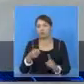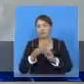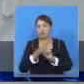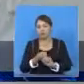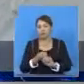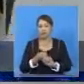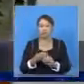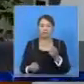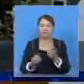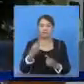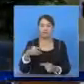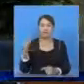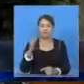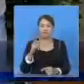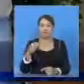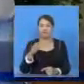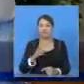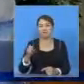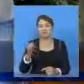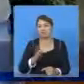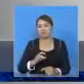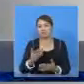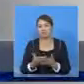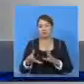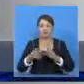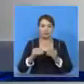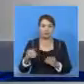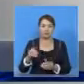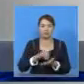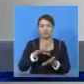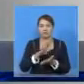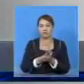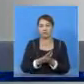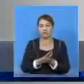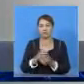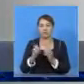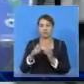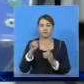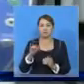носителю инфекции обнаружено в Хабдинском и Алгинском районах. Всего по области зарегистрировано